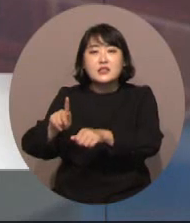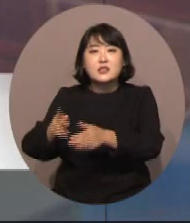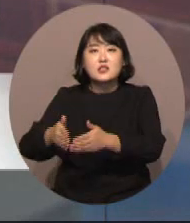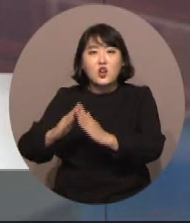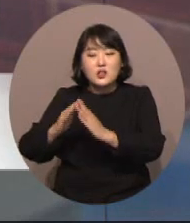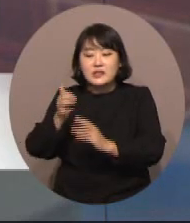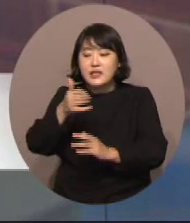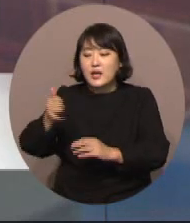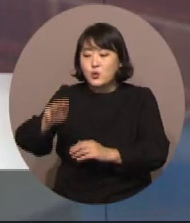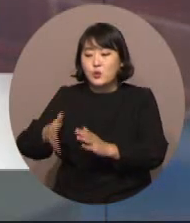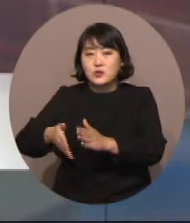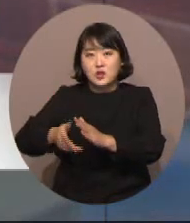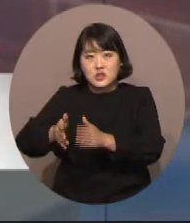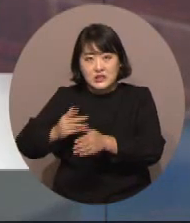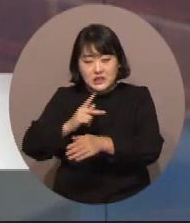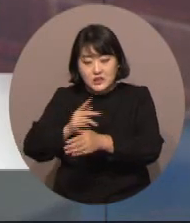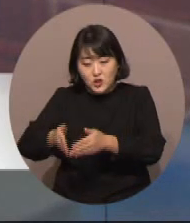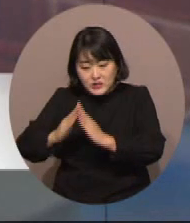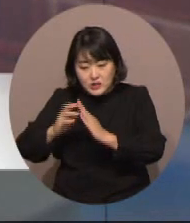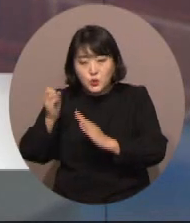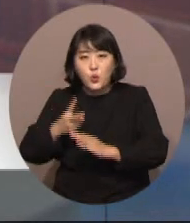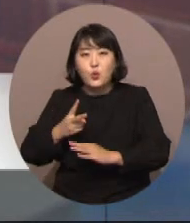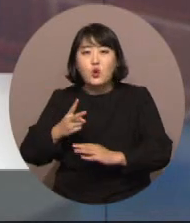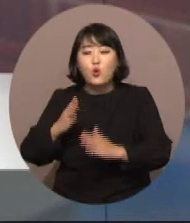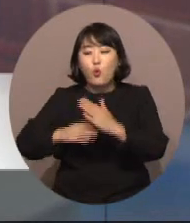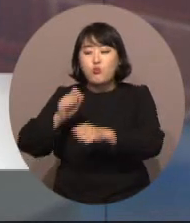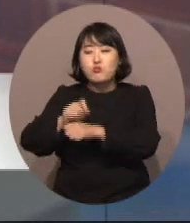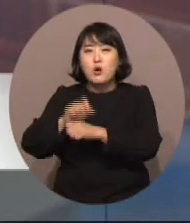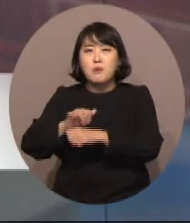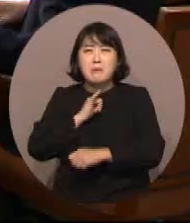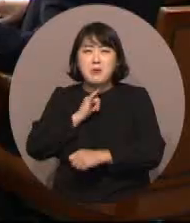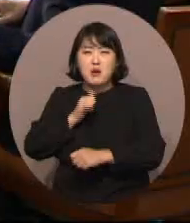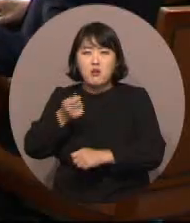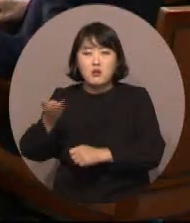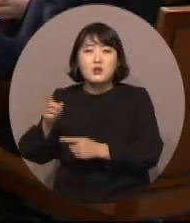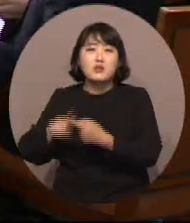등이 집중적으로 거론됐습니다. 김태욱 기자입니다.